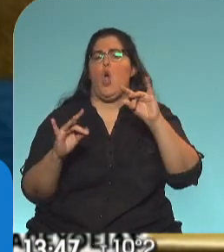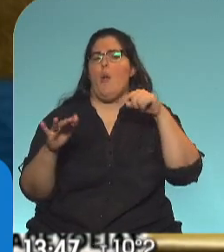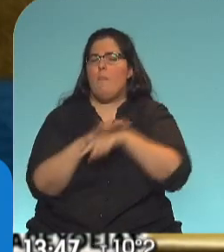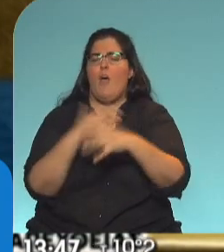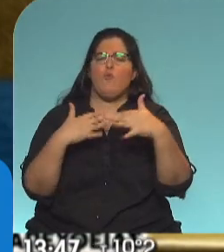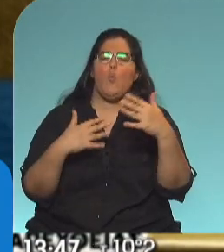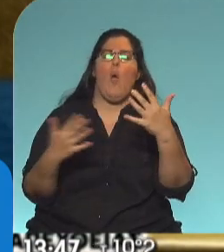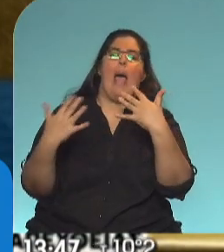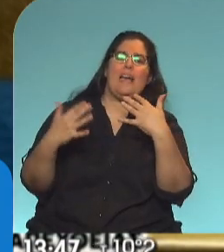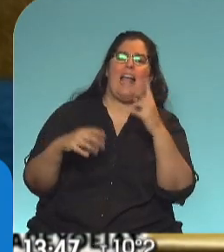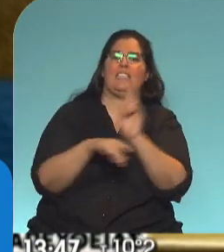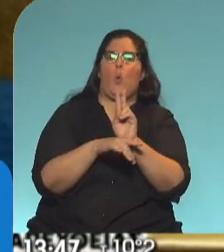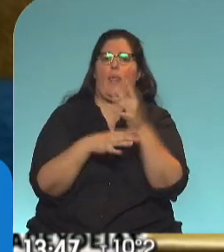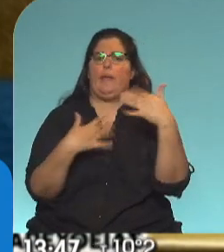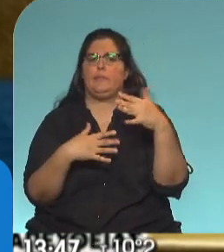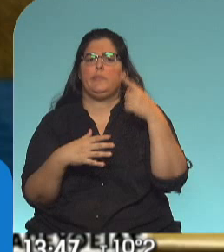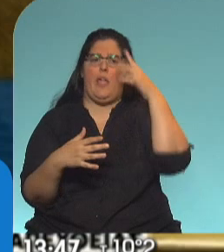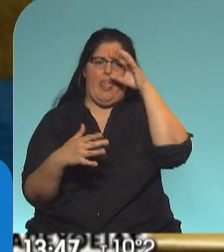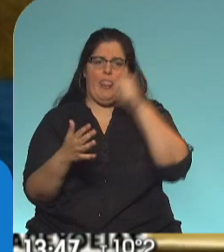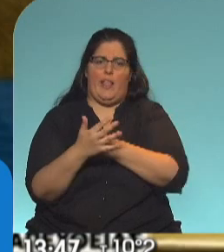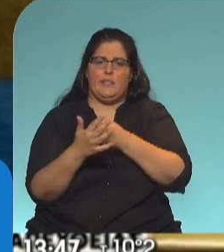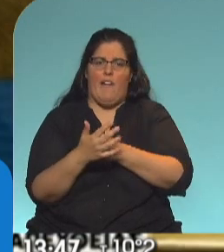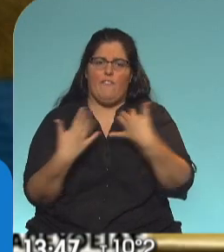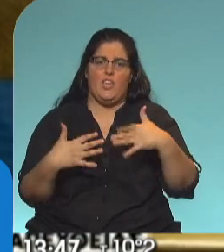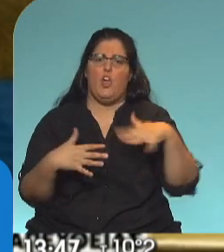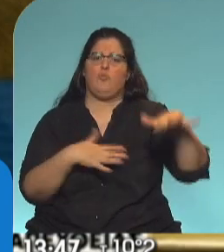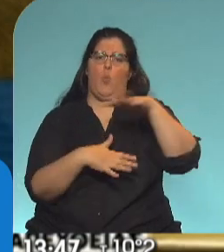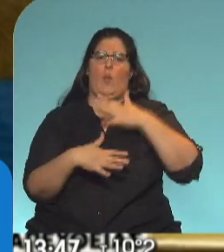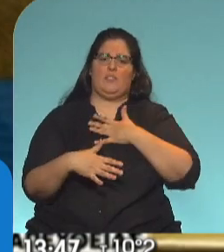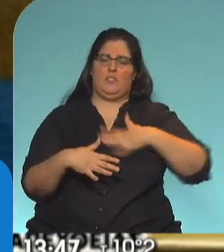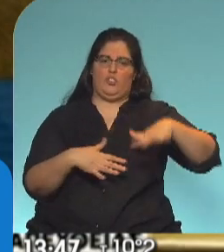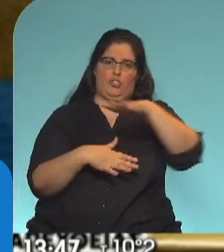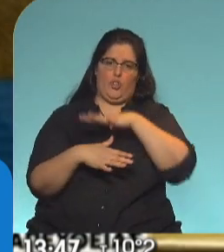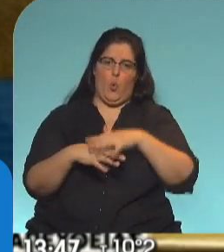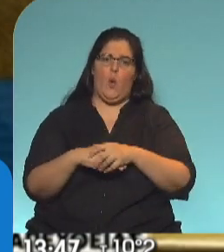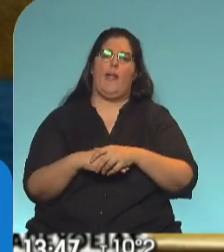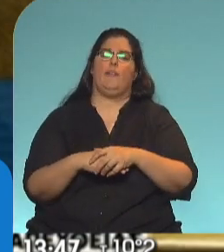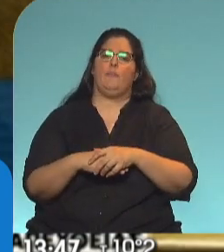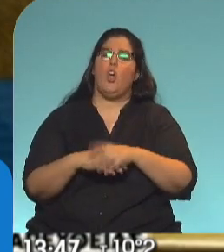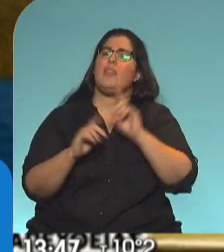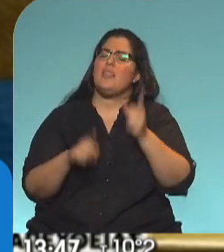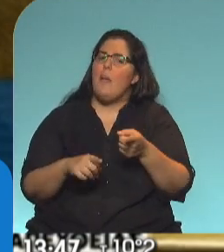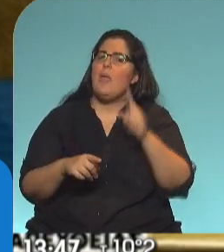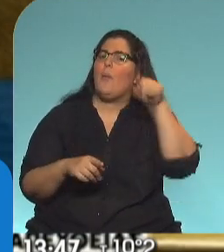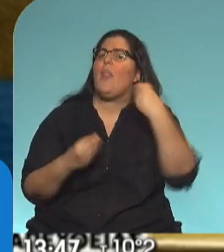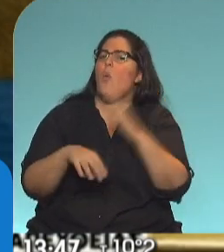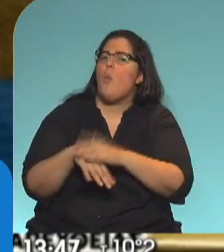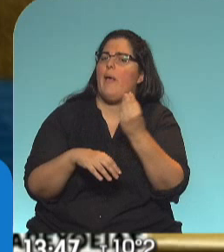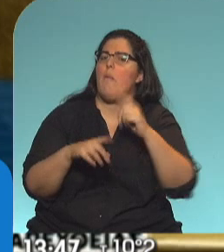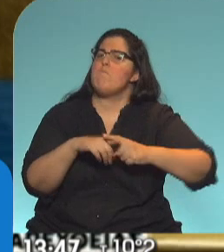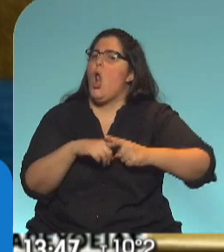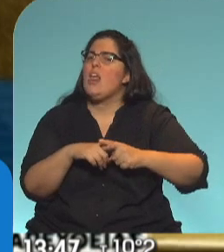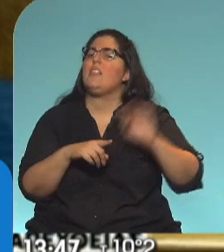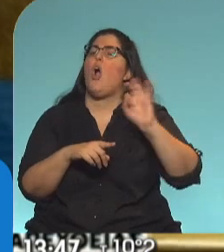σύνθετες προκλήσεις και απειλές ασφαλείας στην ευρύτερη περιοχή μας, αλλά και λόγω της πολιτικής, της συνολικής μάλλον